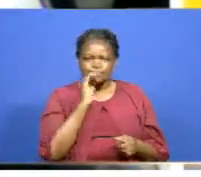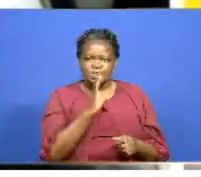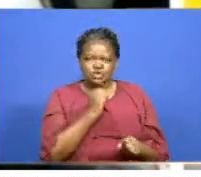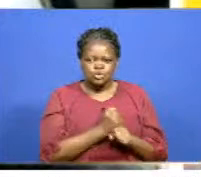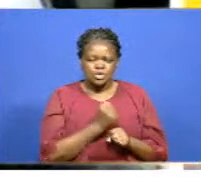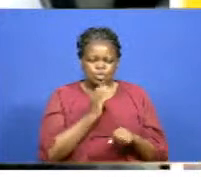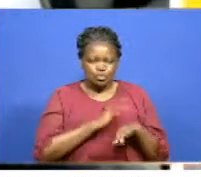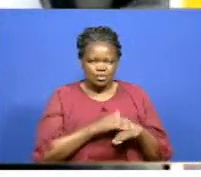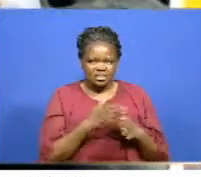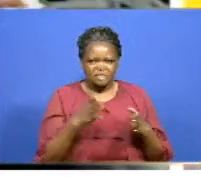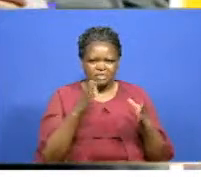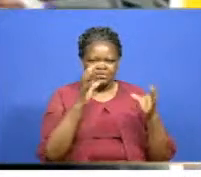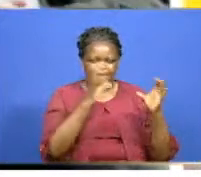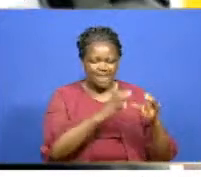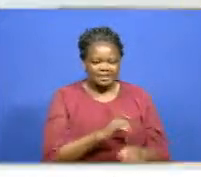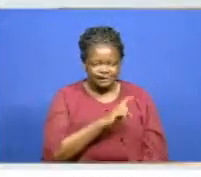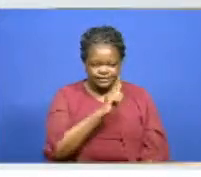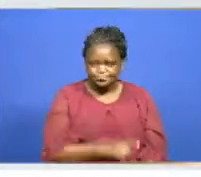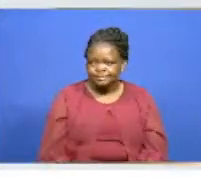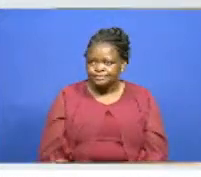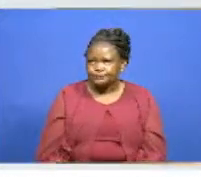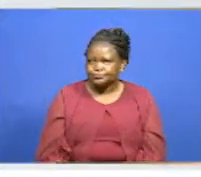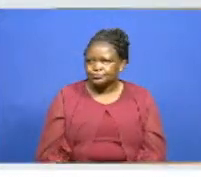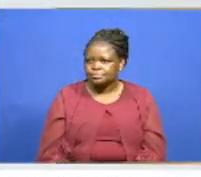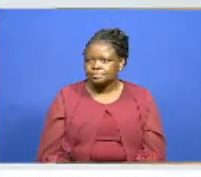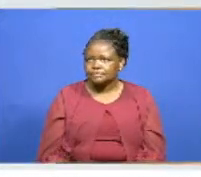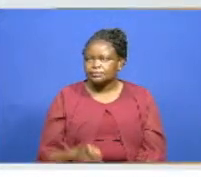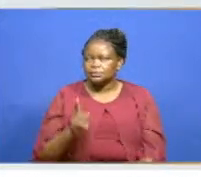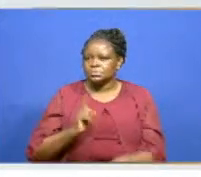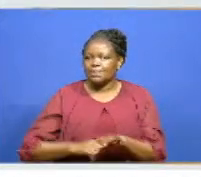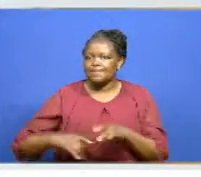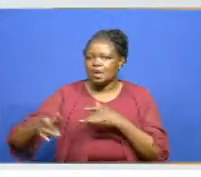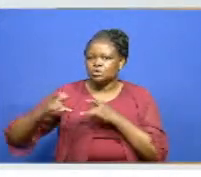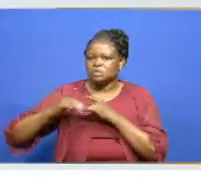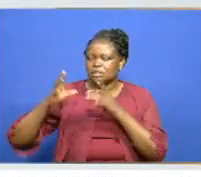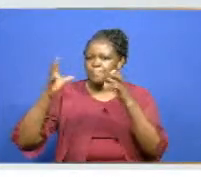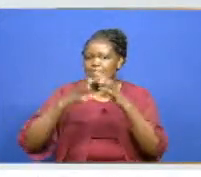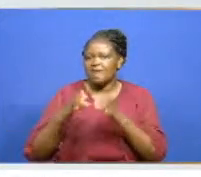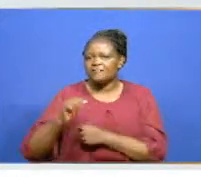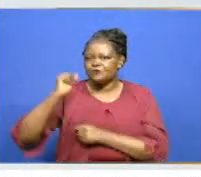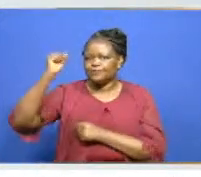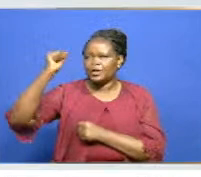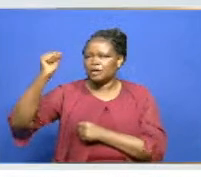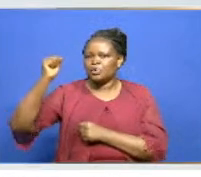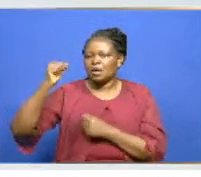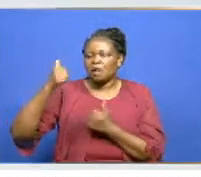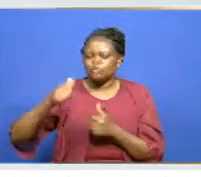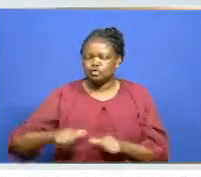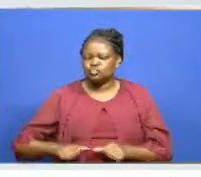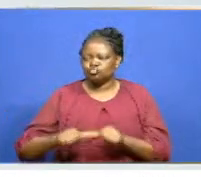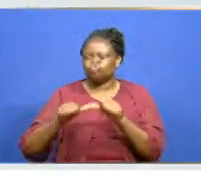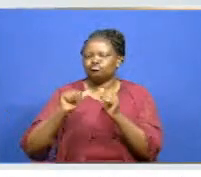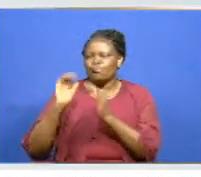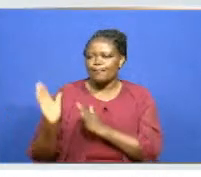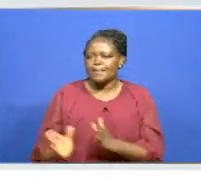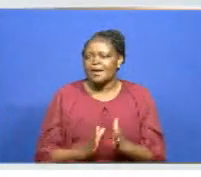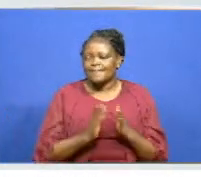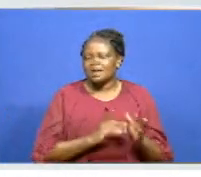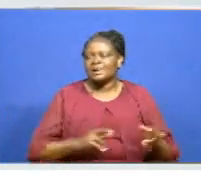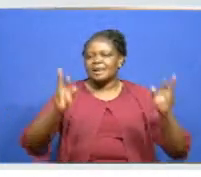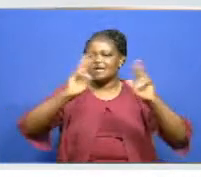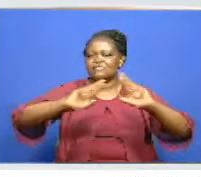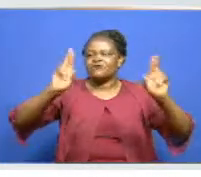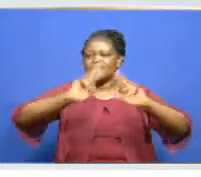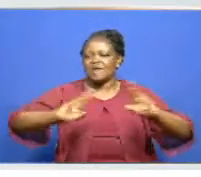chamani. Kwangu mimi ninapoangazia vile vyama vya kisiasa vinavyoendelea kujipanga na kujitayarisha